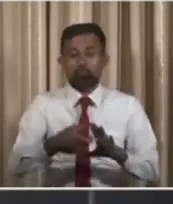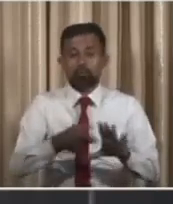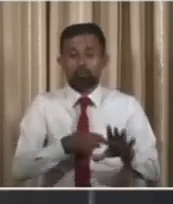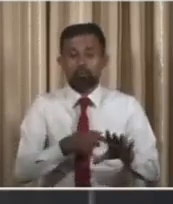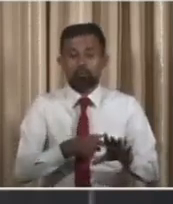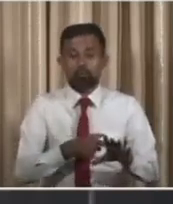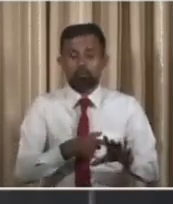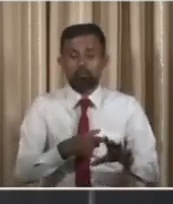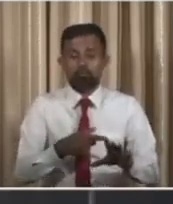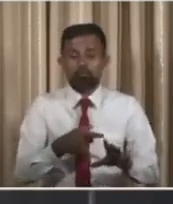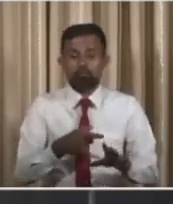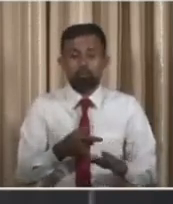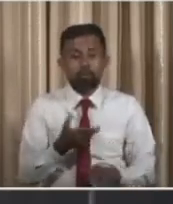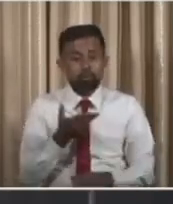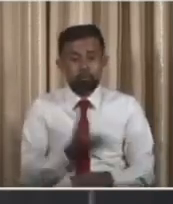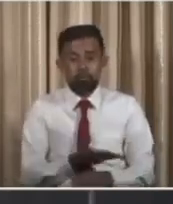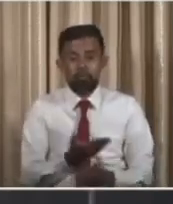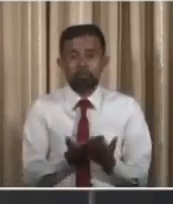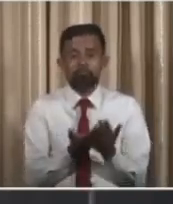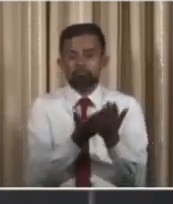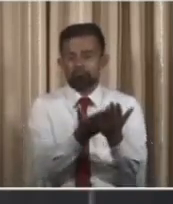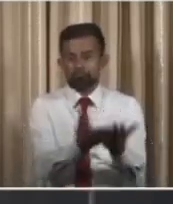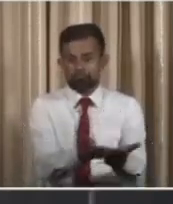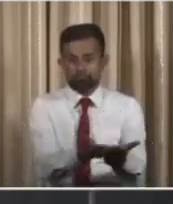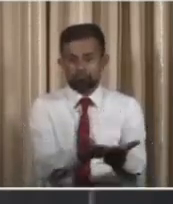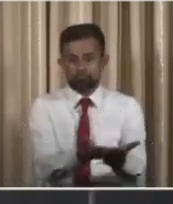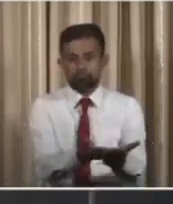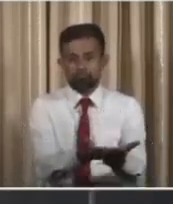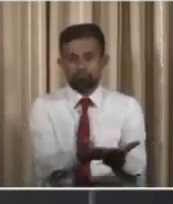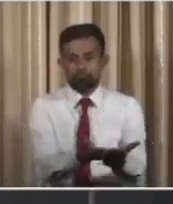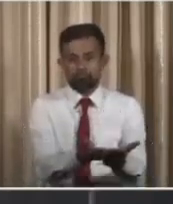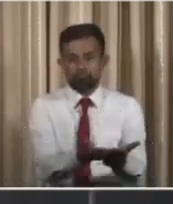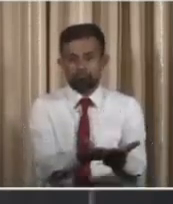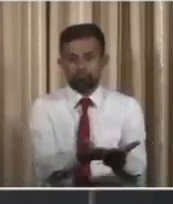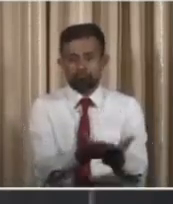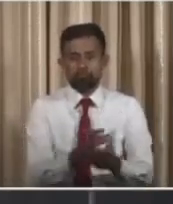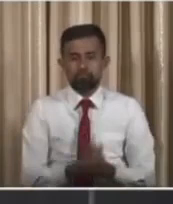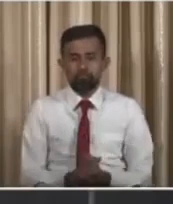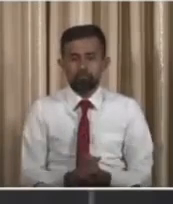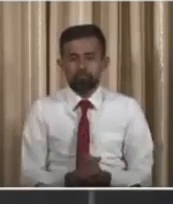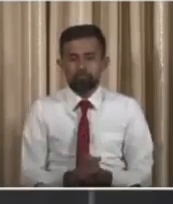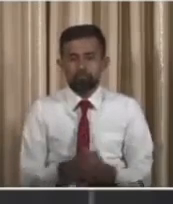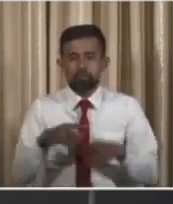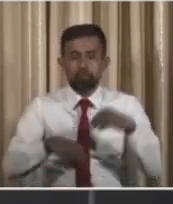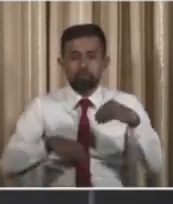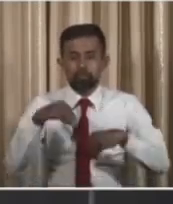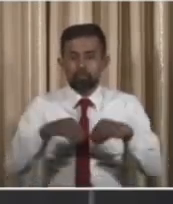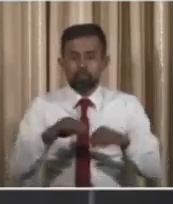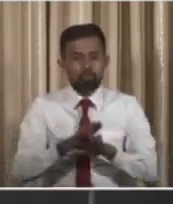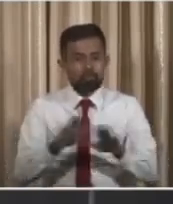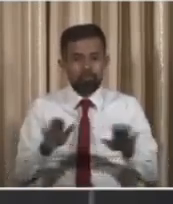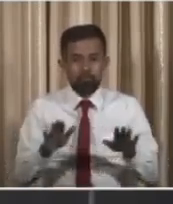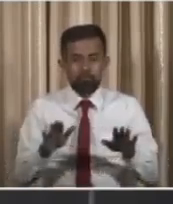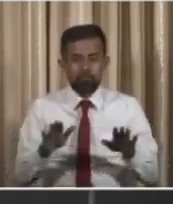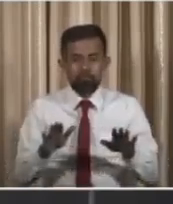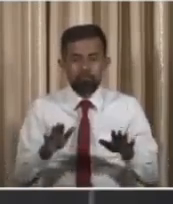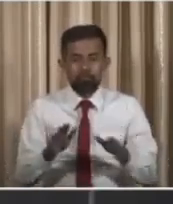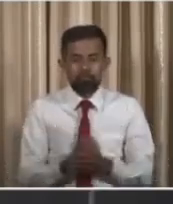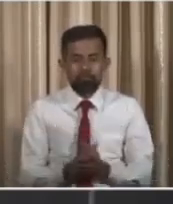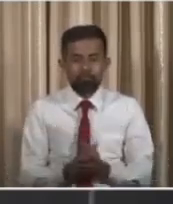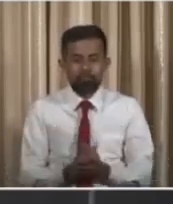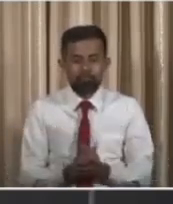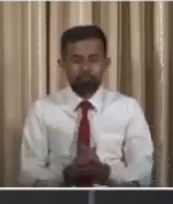ඒ නිසා මේක මම සභාගත කරනවා. හරි. මේක දේශපාලනයක් නැහැ. ඒ